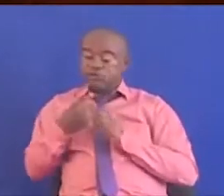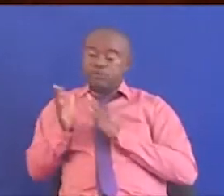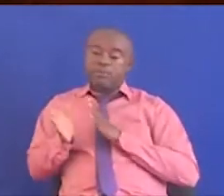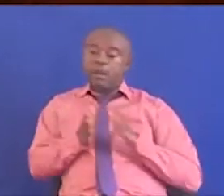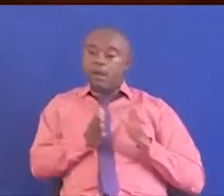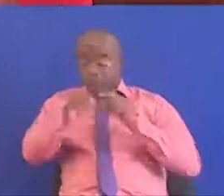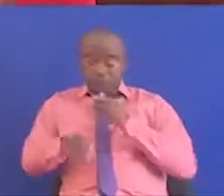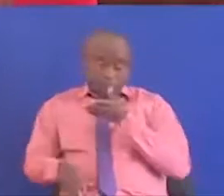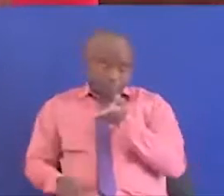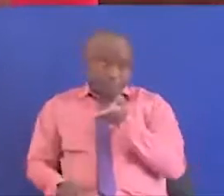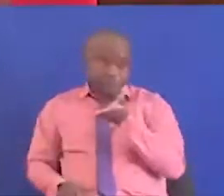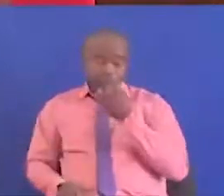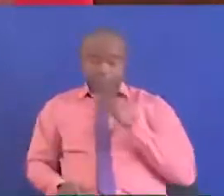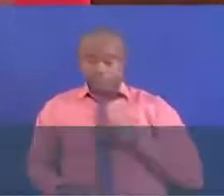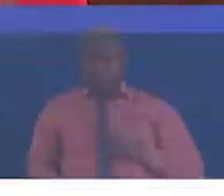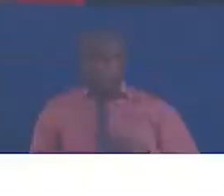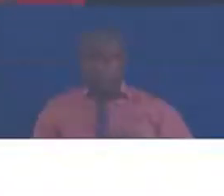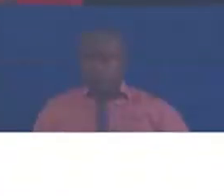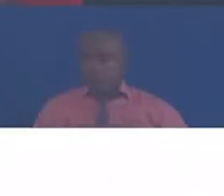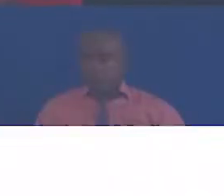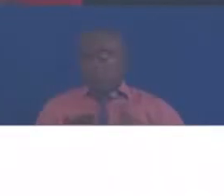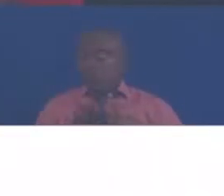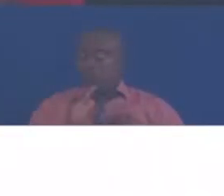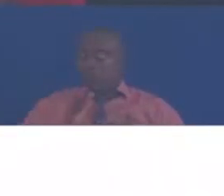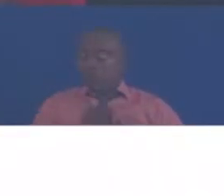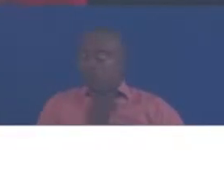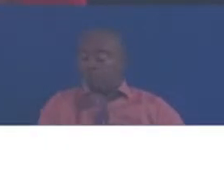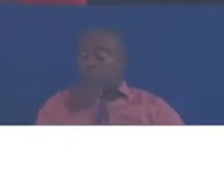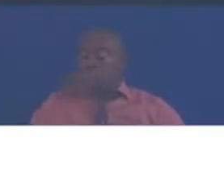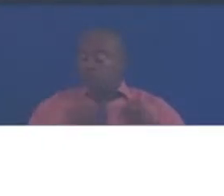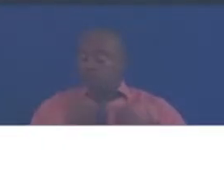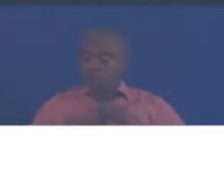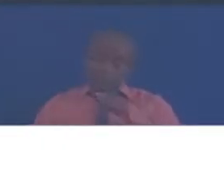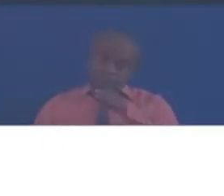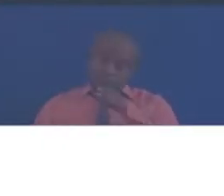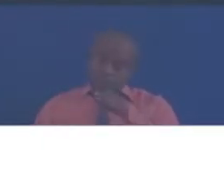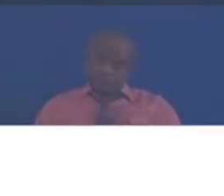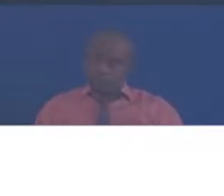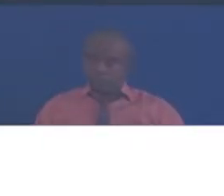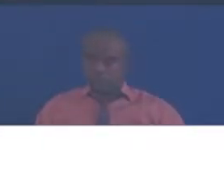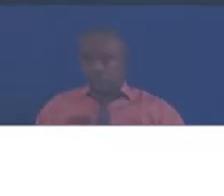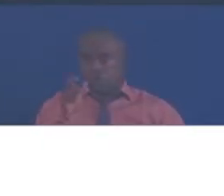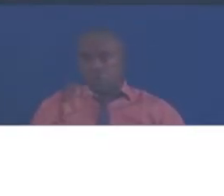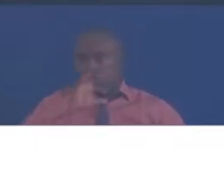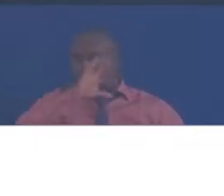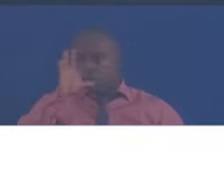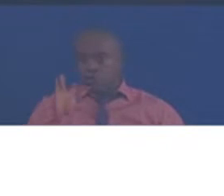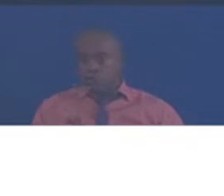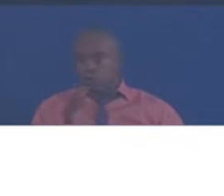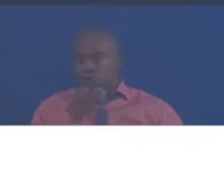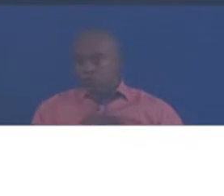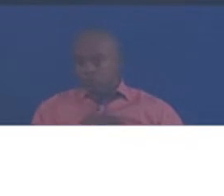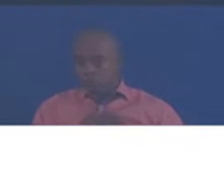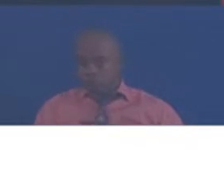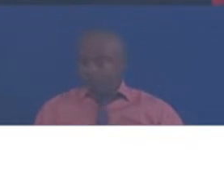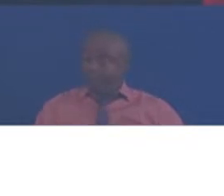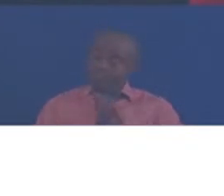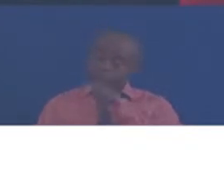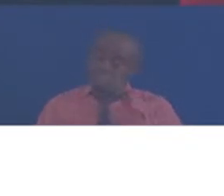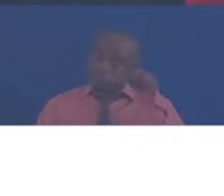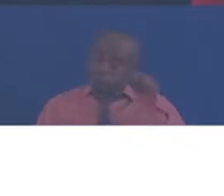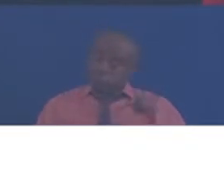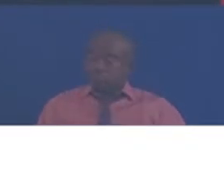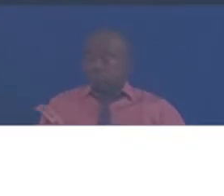sio kweli. Lakini nipenda ni muondoe wasiwasi, wananchi wote ni wakwetu. Kule Handeni